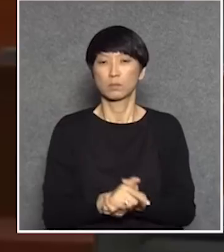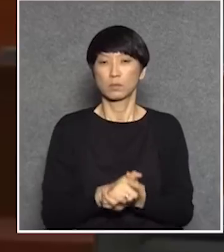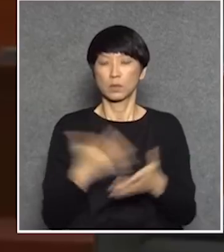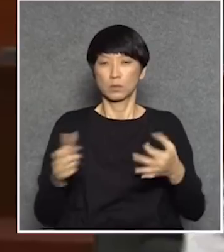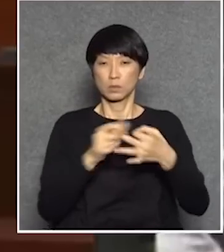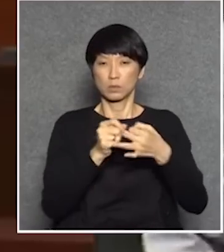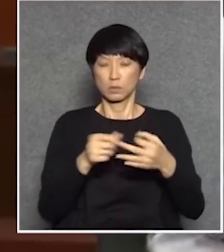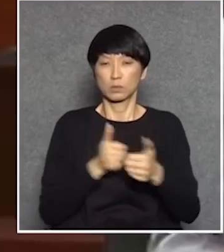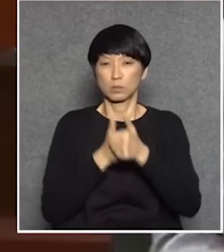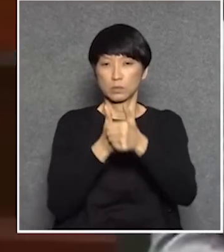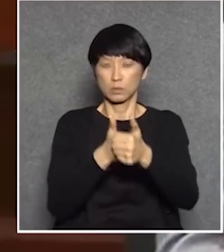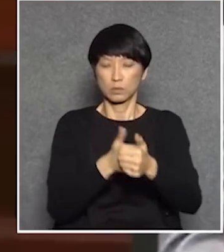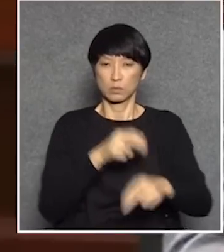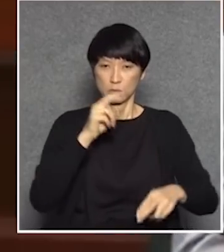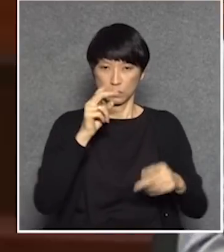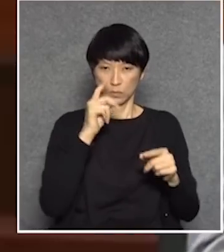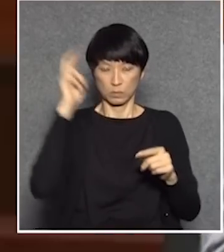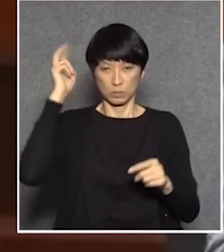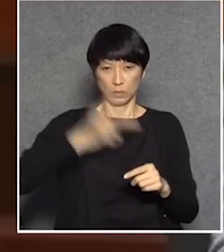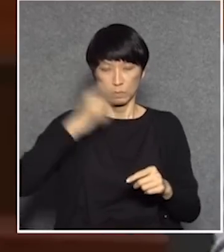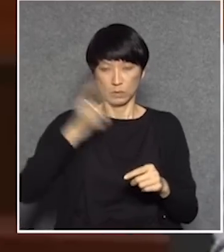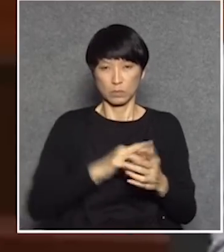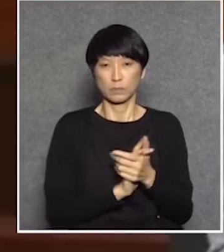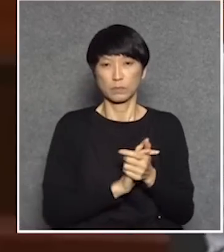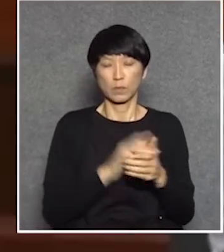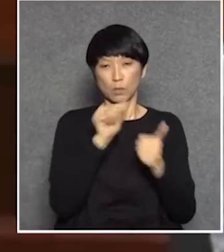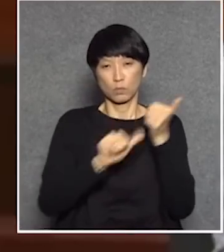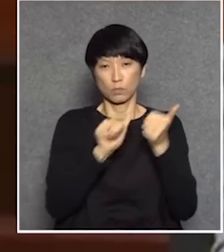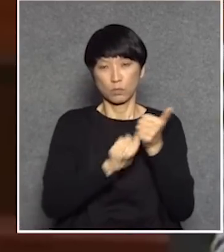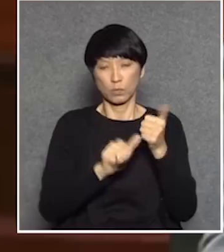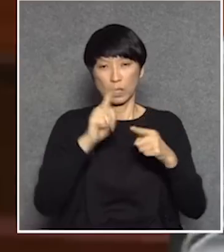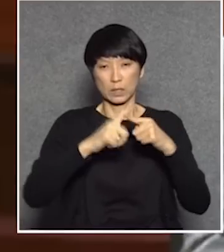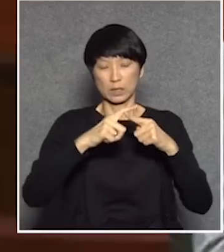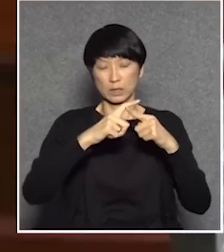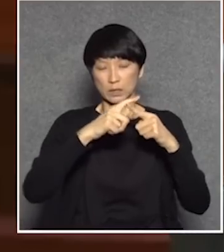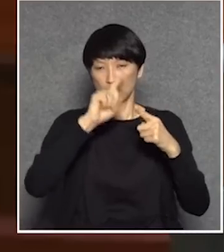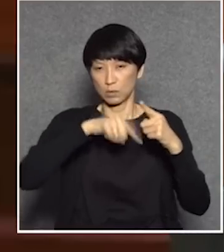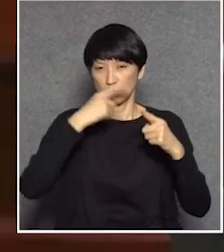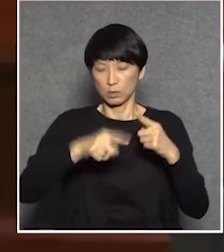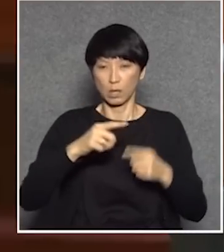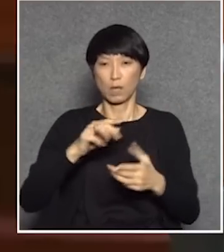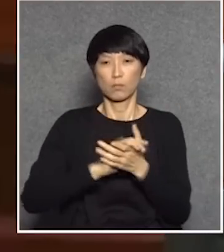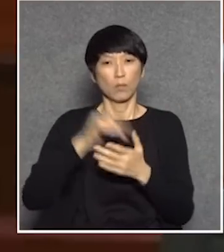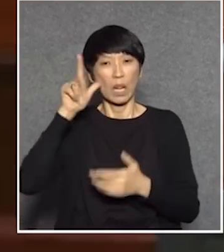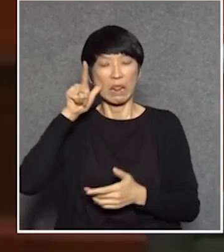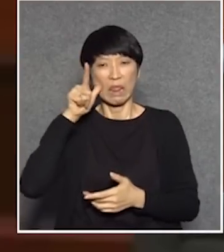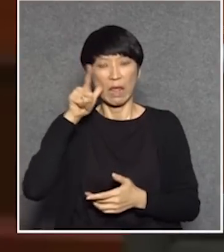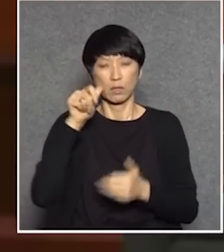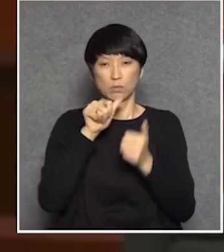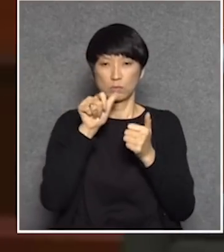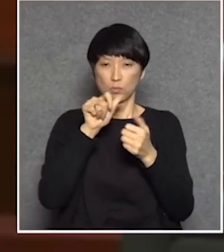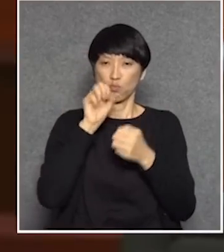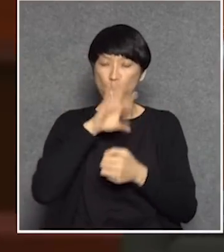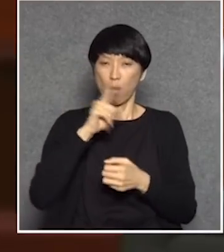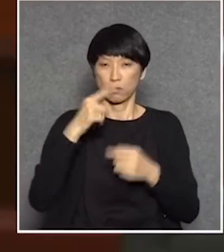跟隨這個全國政協常委李家傑批評香港大學民意研究計劃啊，對個特首民望調查的研究方法，是